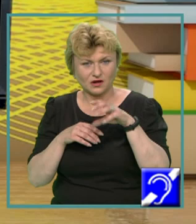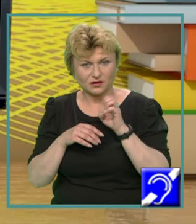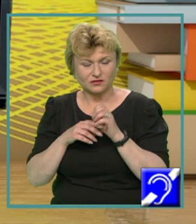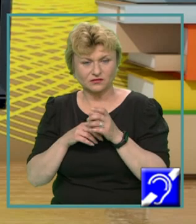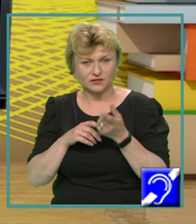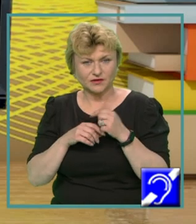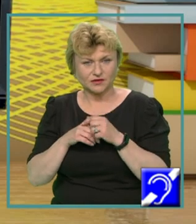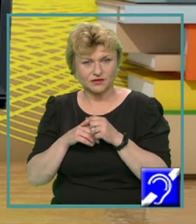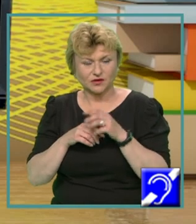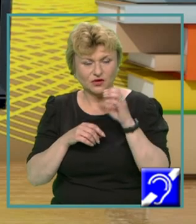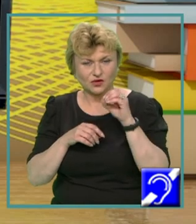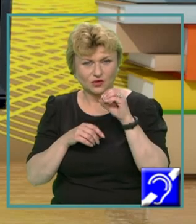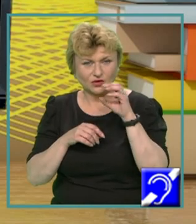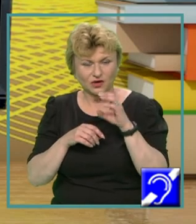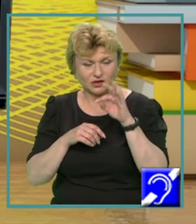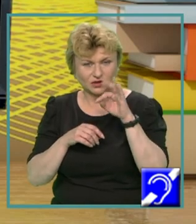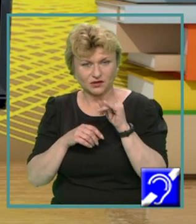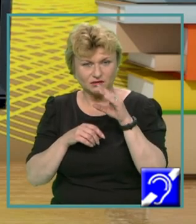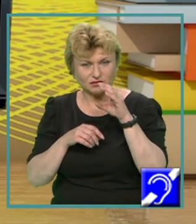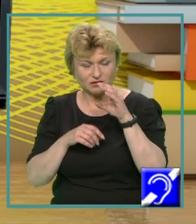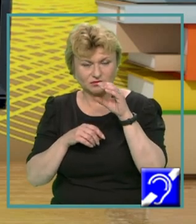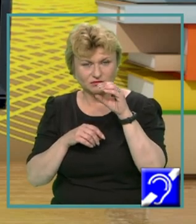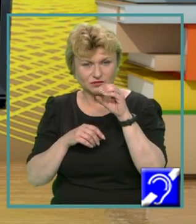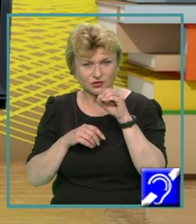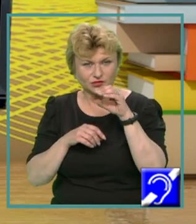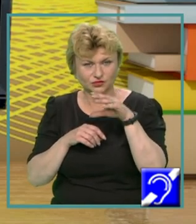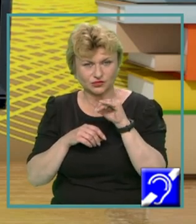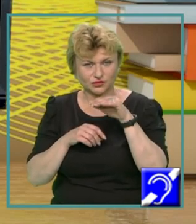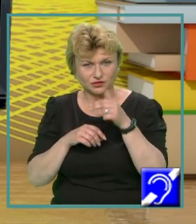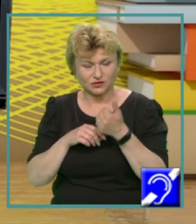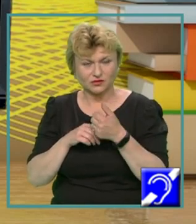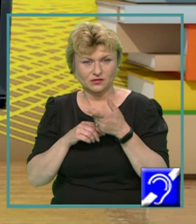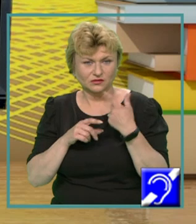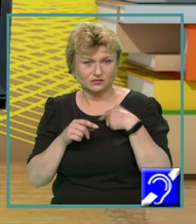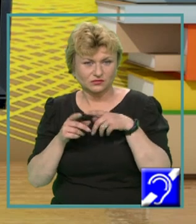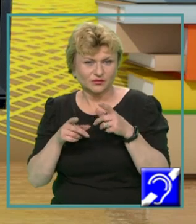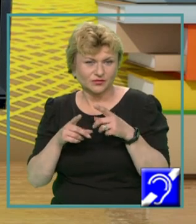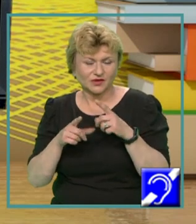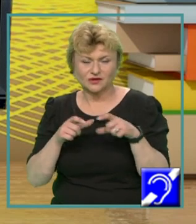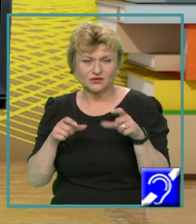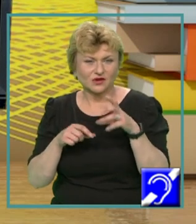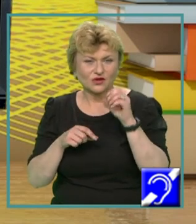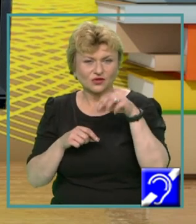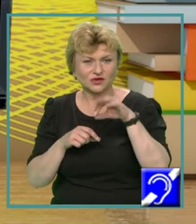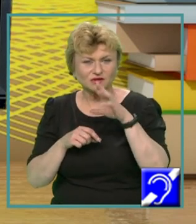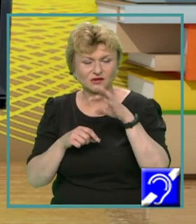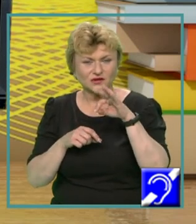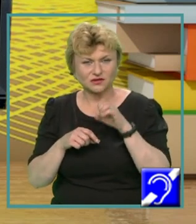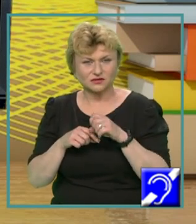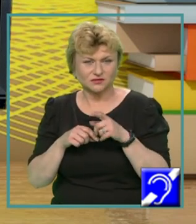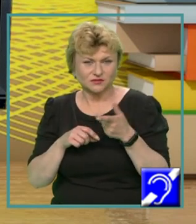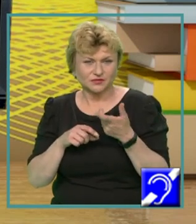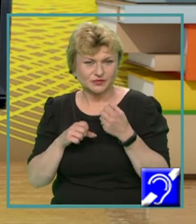oxitocină produs de hipotalamus și depozitat în hipofiză, care are un rol important în contracțiile uterine.